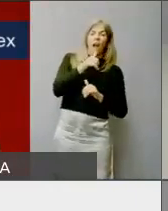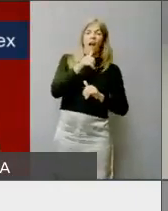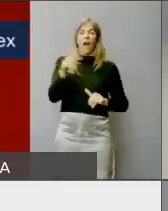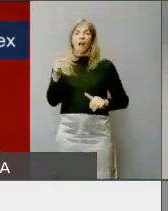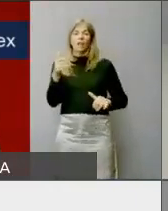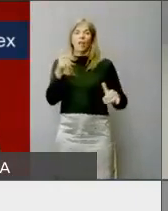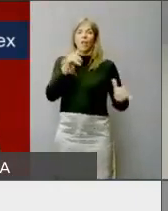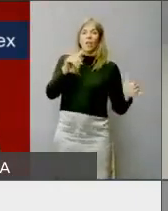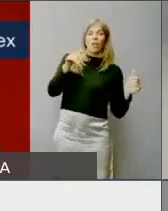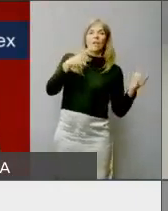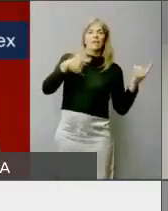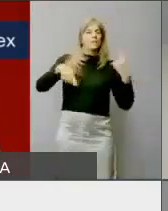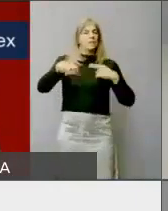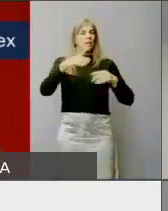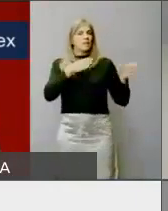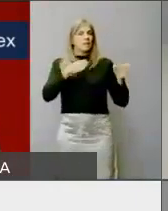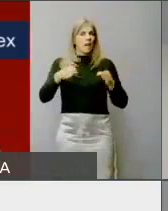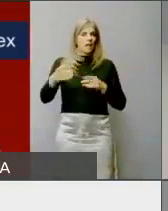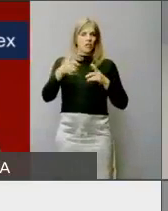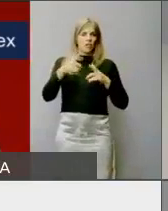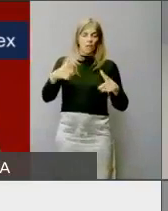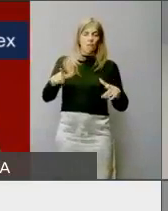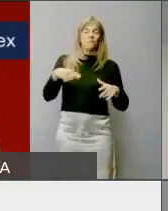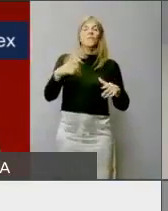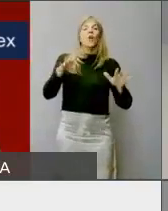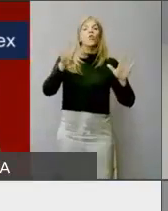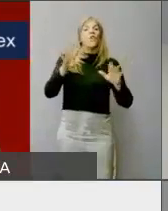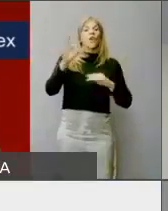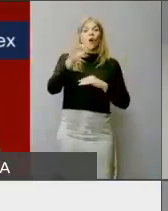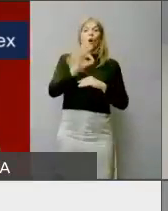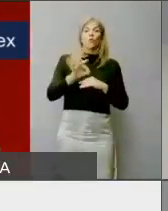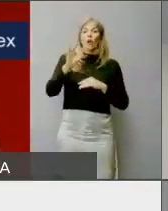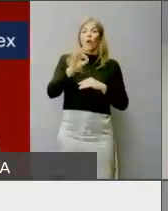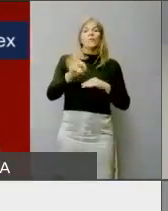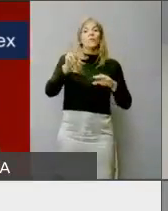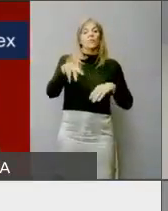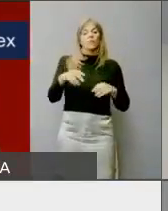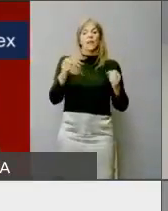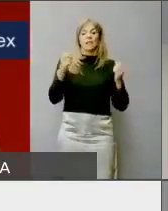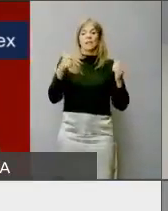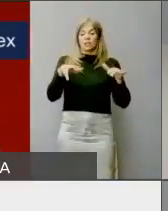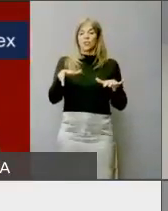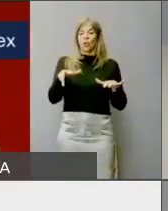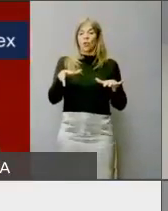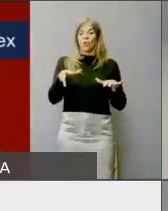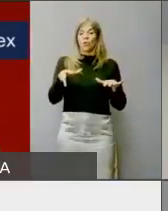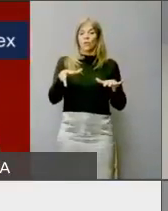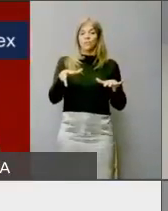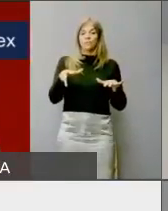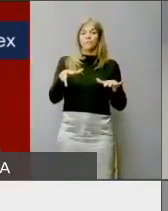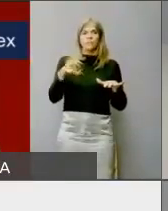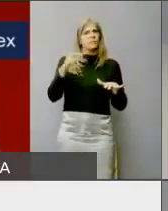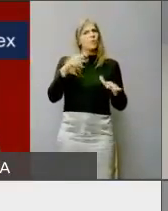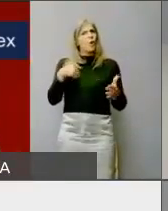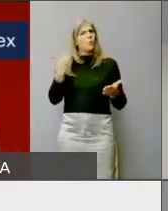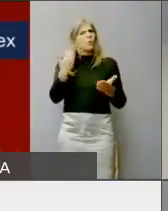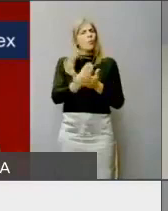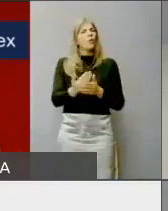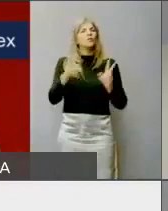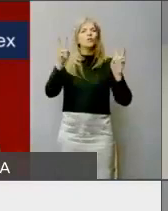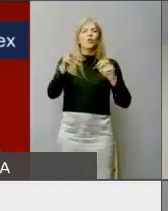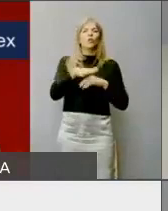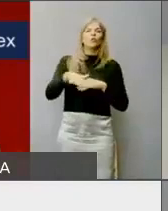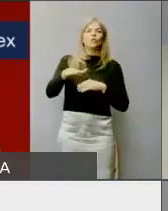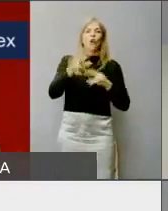cittadine il 9 ottobre del 2018 proposi appunto l'anno alcol area anche nella zona